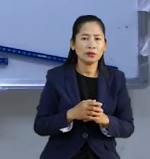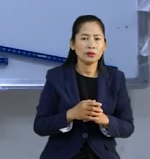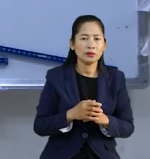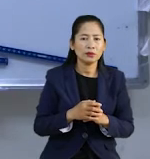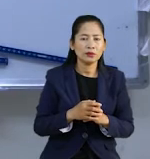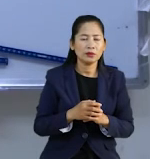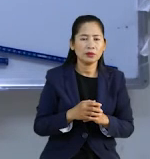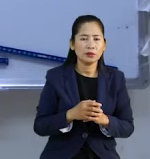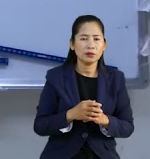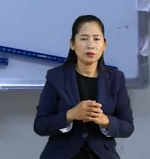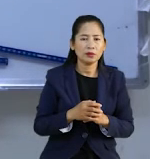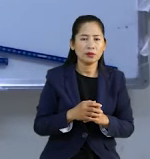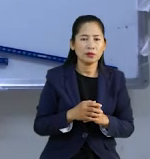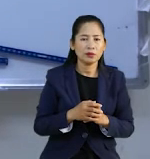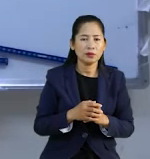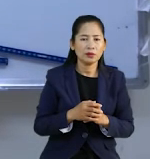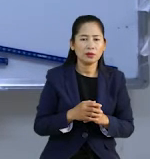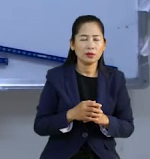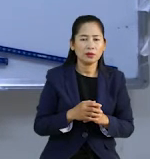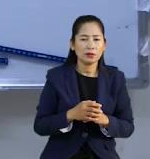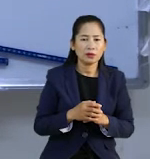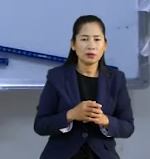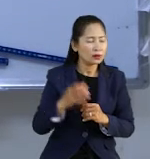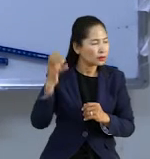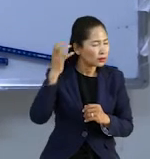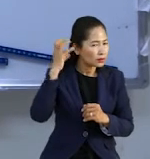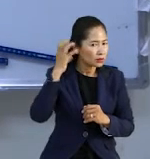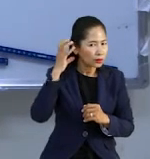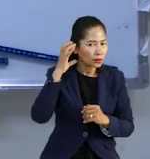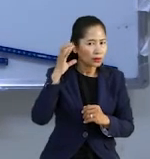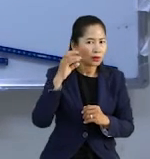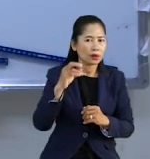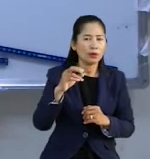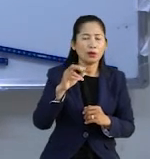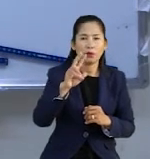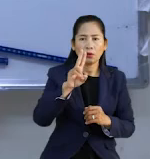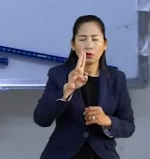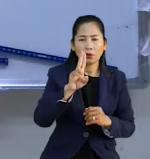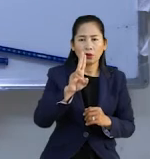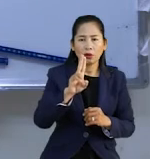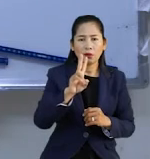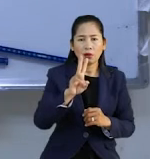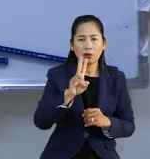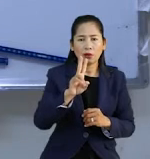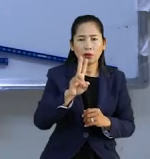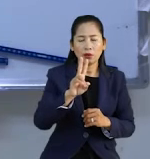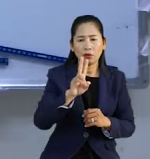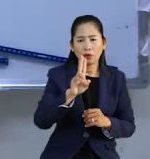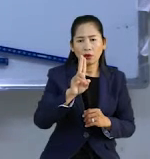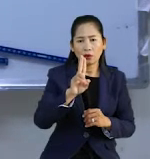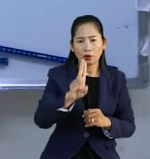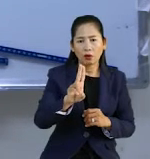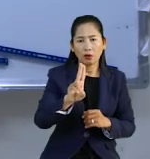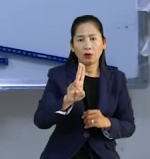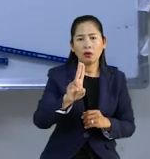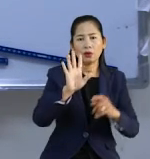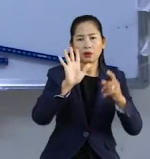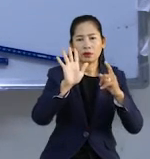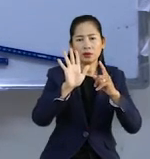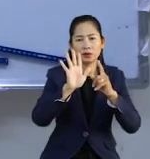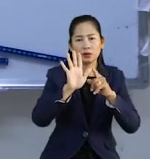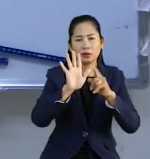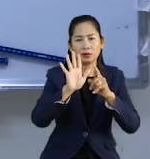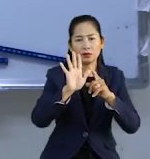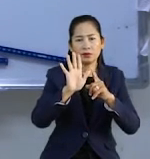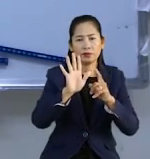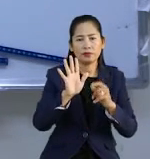านกัดโซ่บานโซ่อ่อไม่ได้ก่อนบาดกัดโซ่โซ่อ่